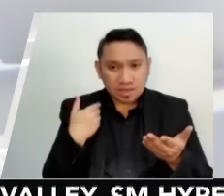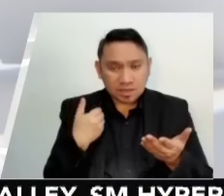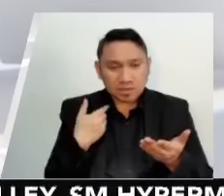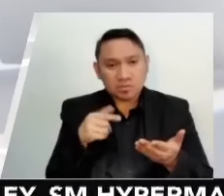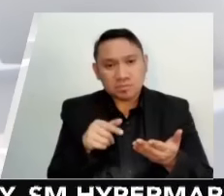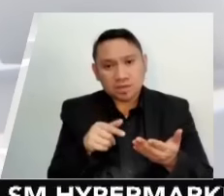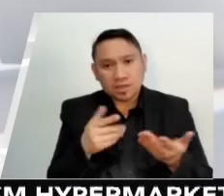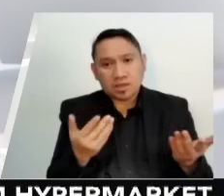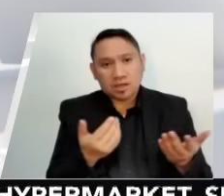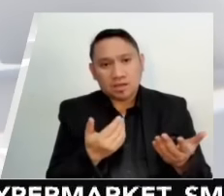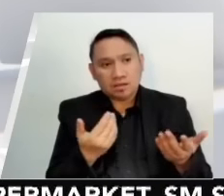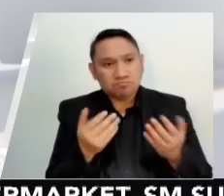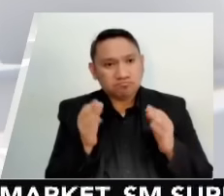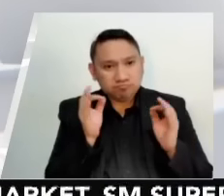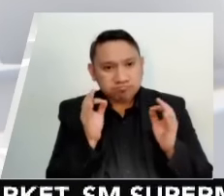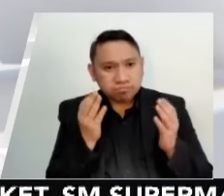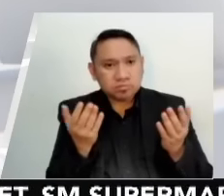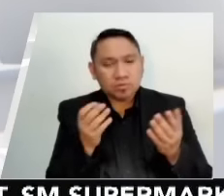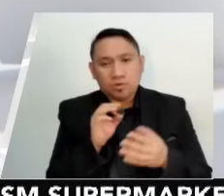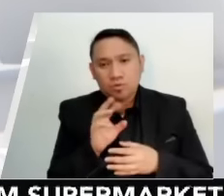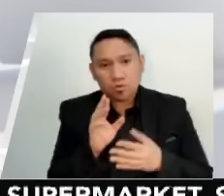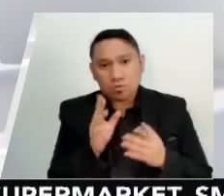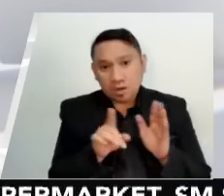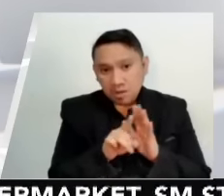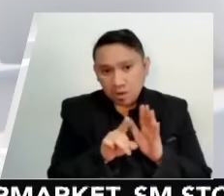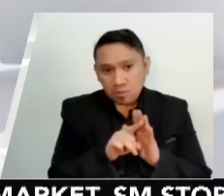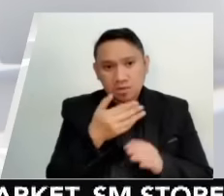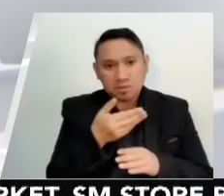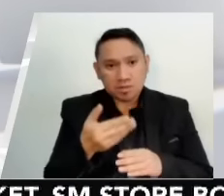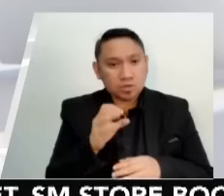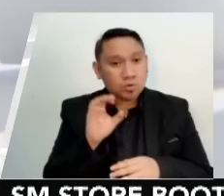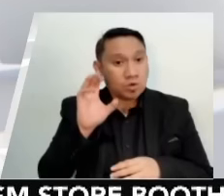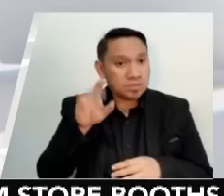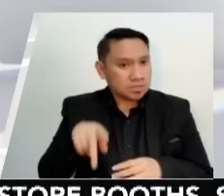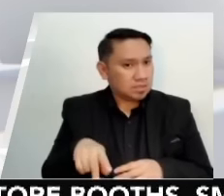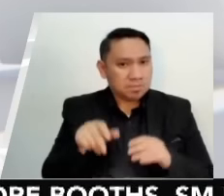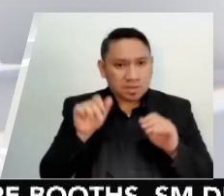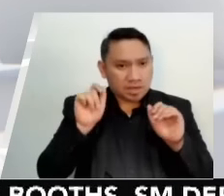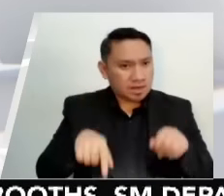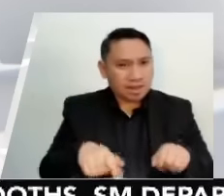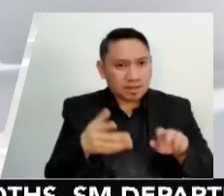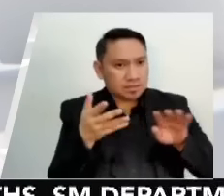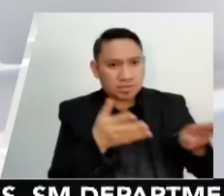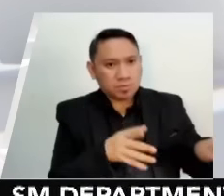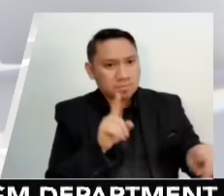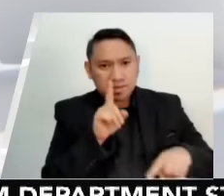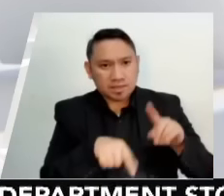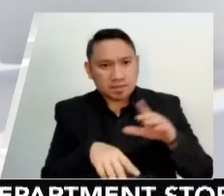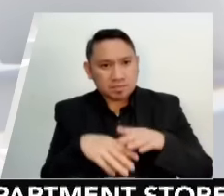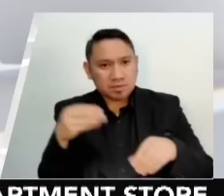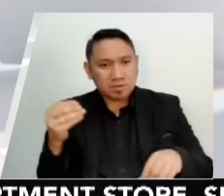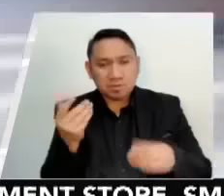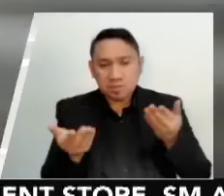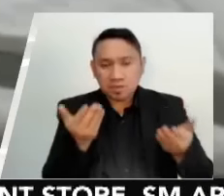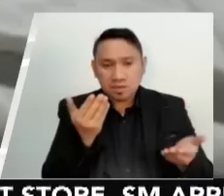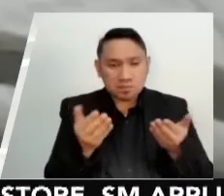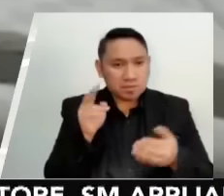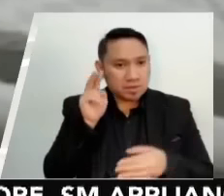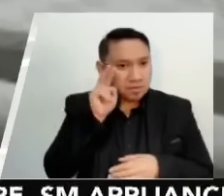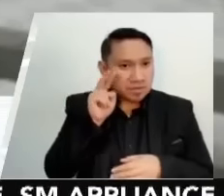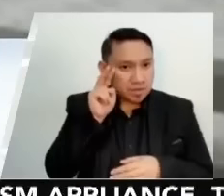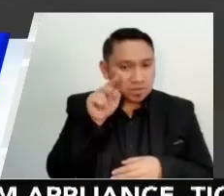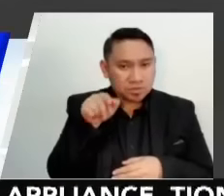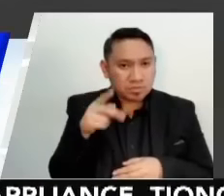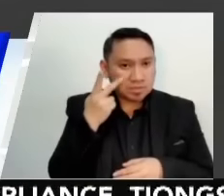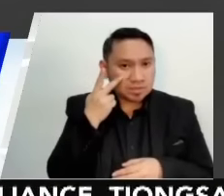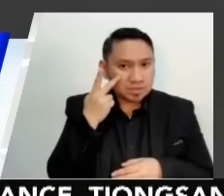At yung mga cellphone ay iwan po yan kasi hindi po pwede mamaya ma-video po yung mga dinadaanan po nila.